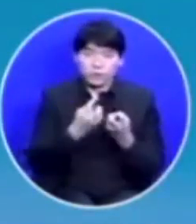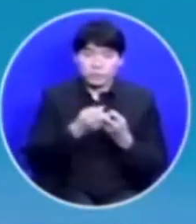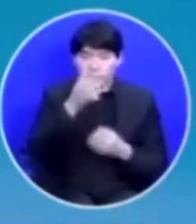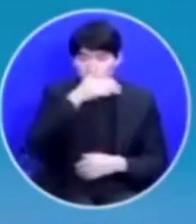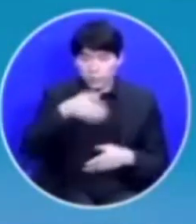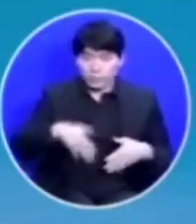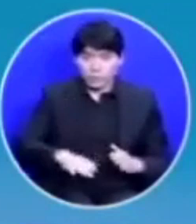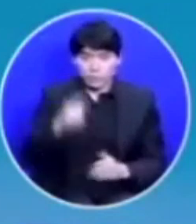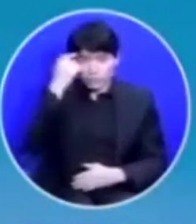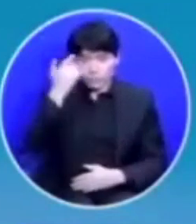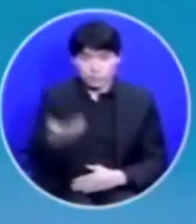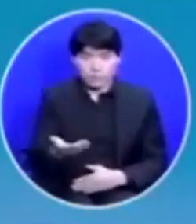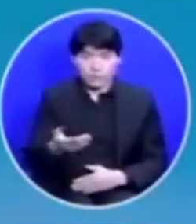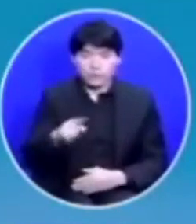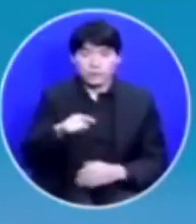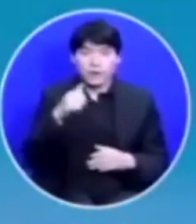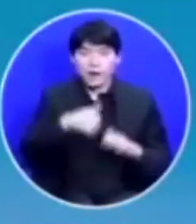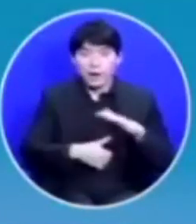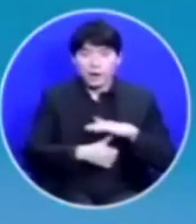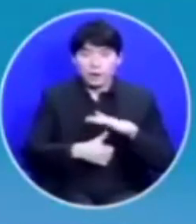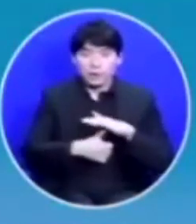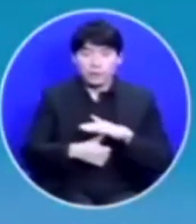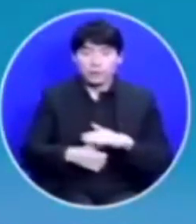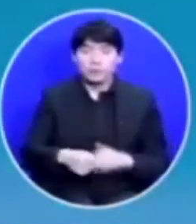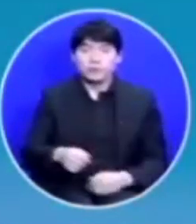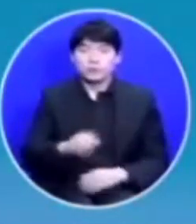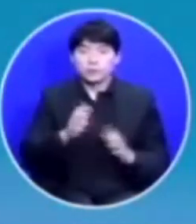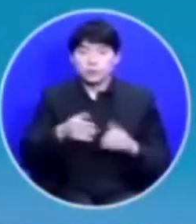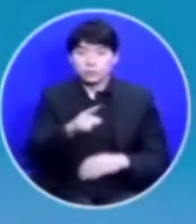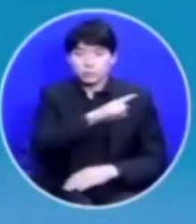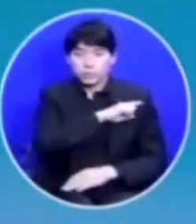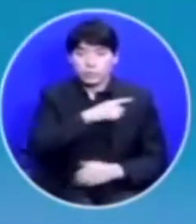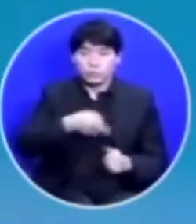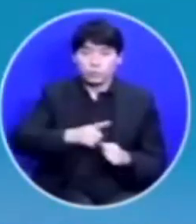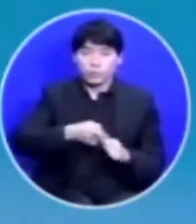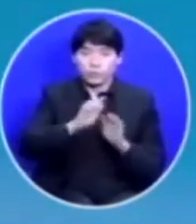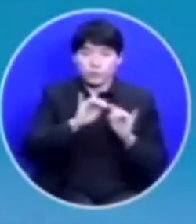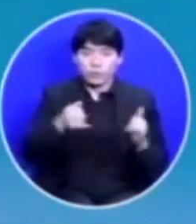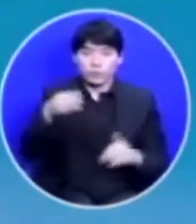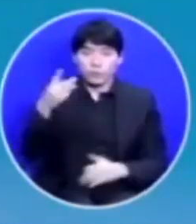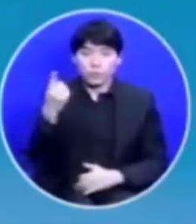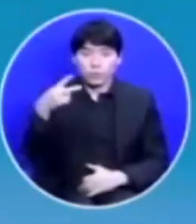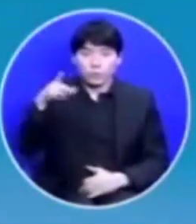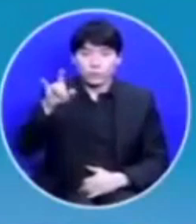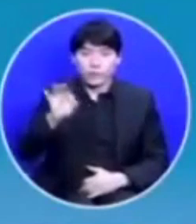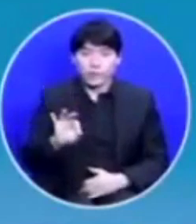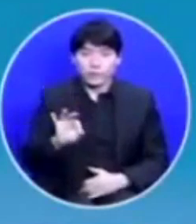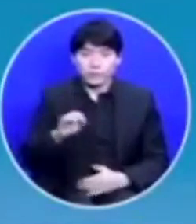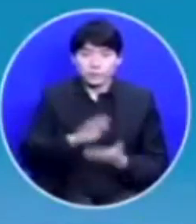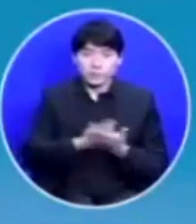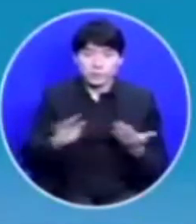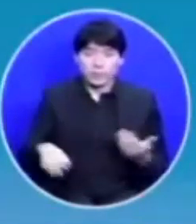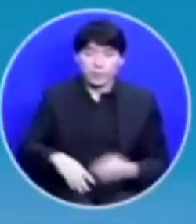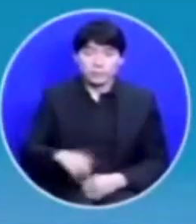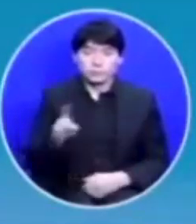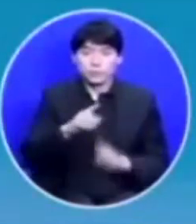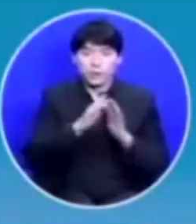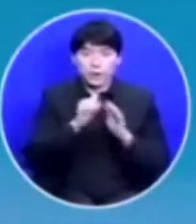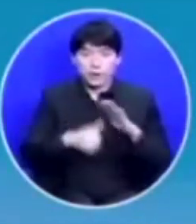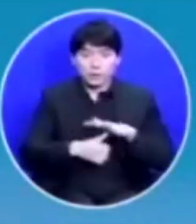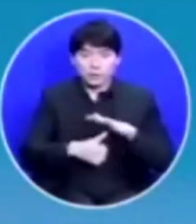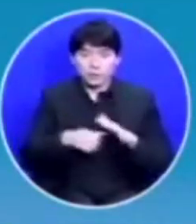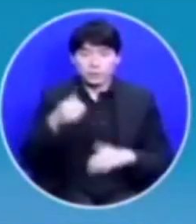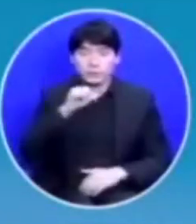이 아이가 세계 최고의 조각가 라고 평가받는 로딩이 입니다 어떤 아이는 5살에 겨우 말을 했어요